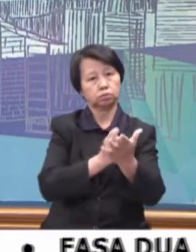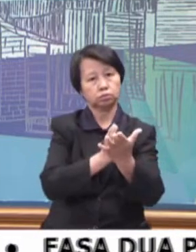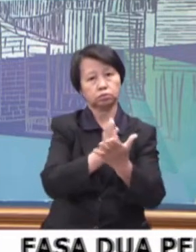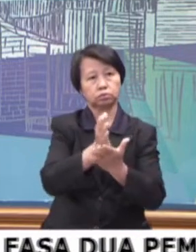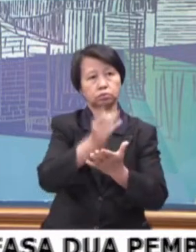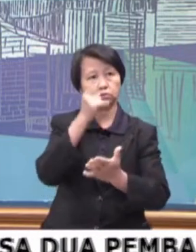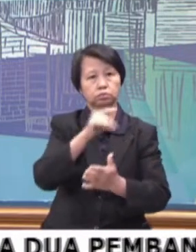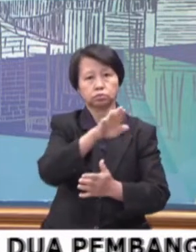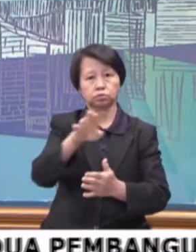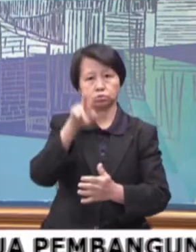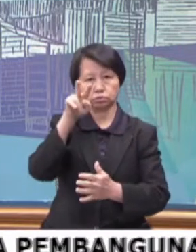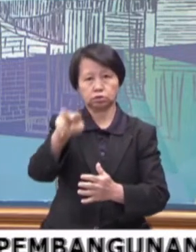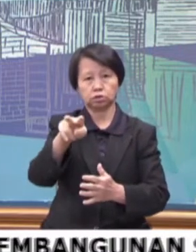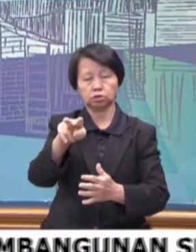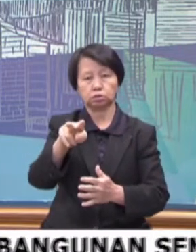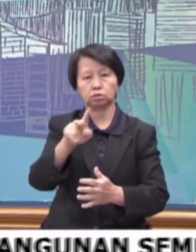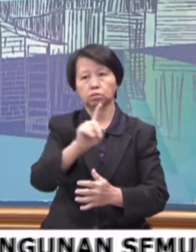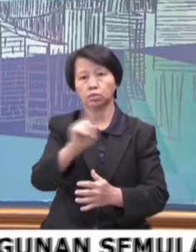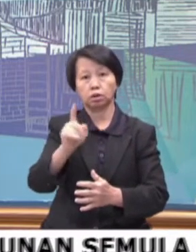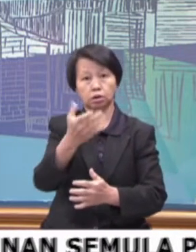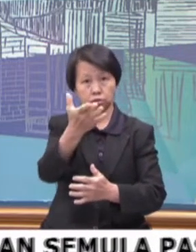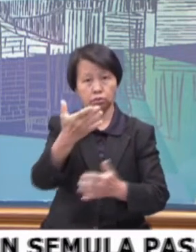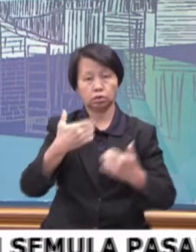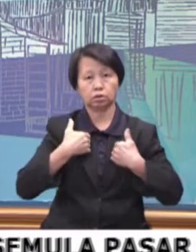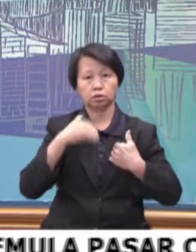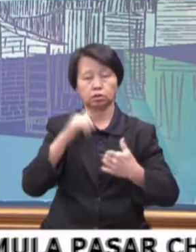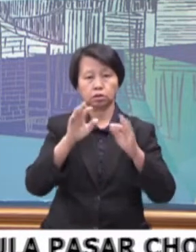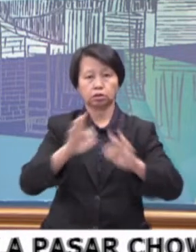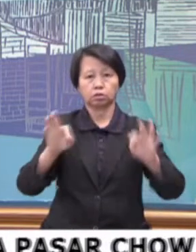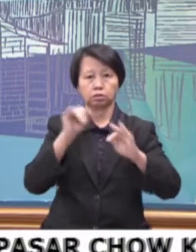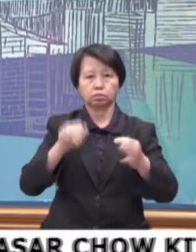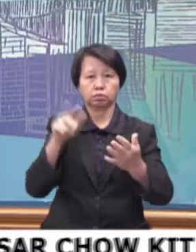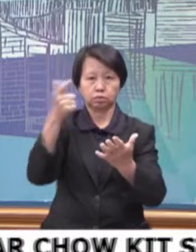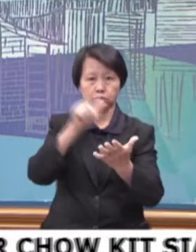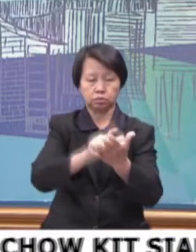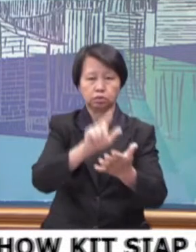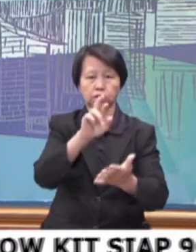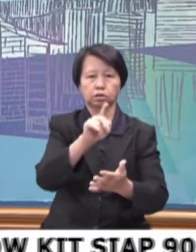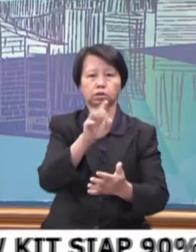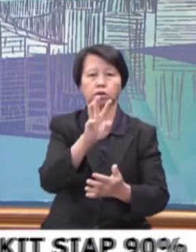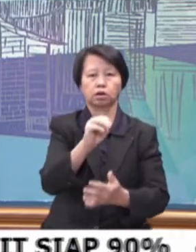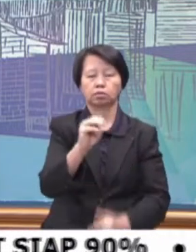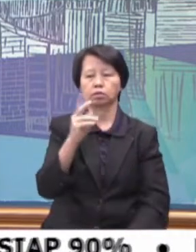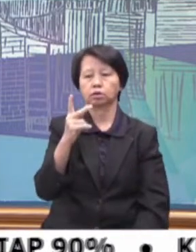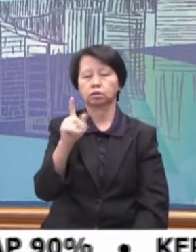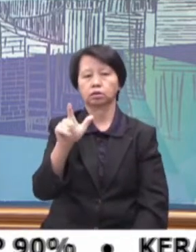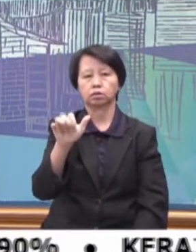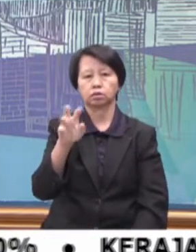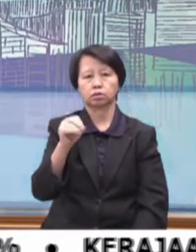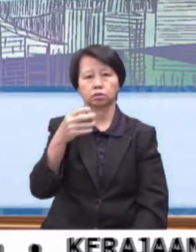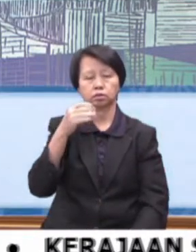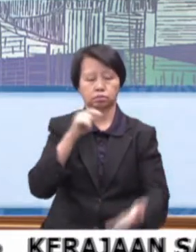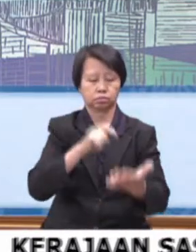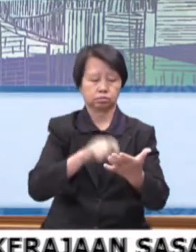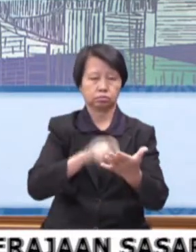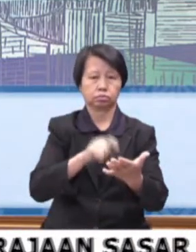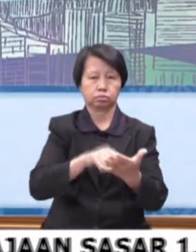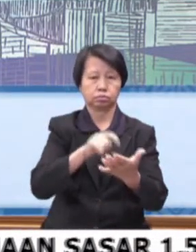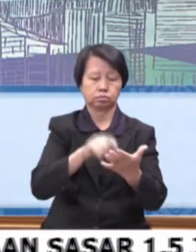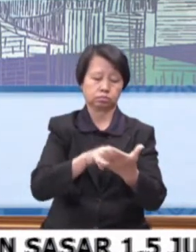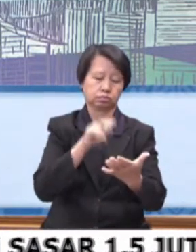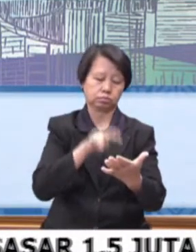untuk Anda tonton tidak kira Di mana anda berada dan paling penting anda boleh mau turun aplikasi ATM Klik di telepon pintar anda untuk